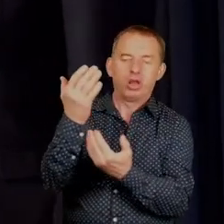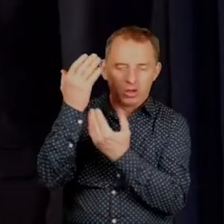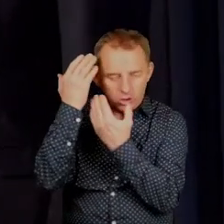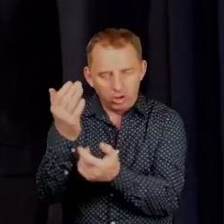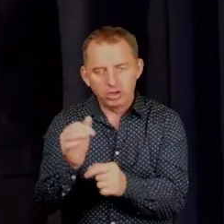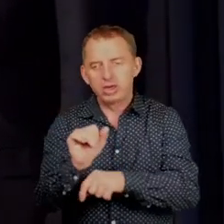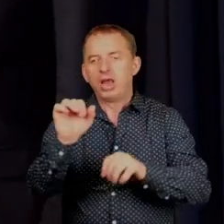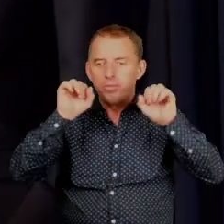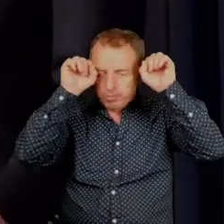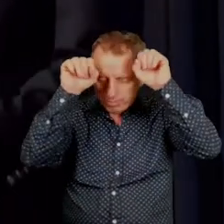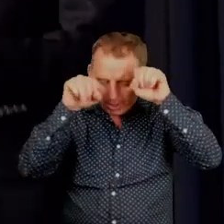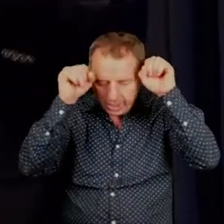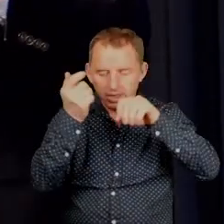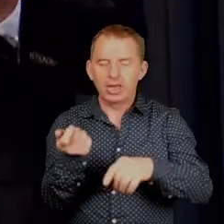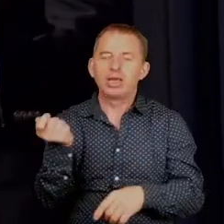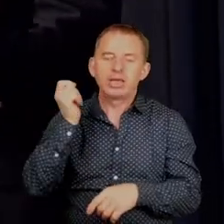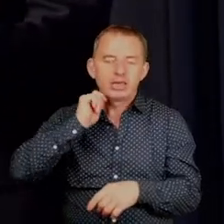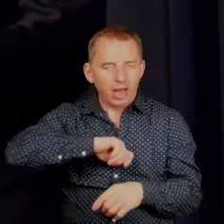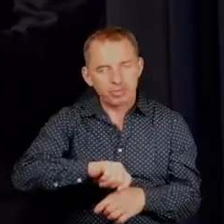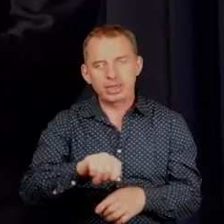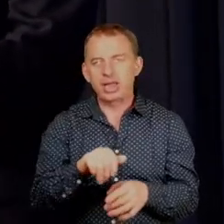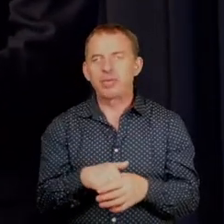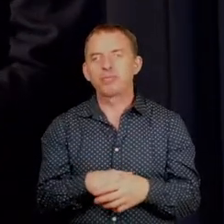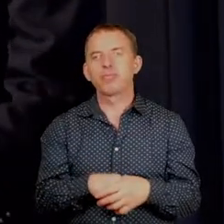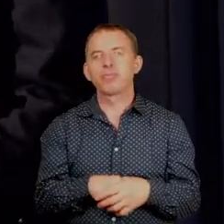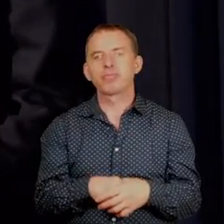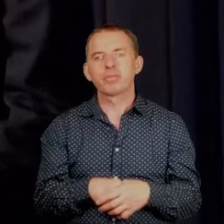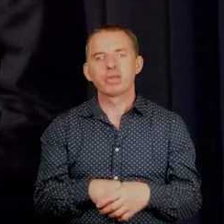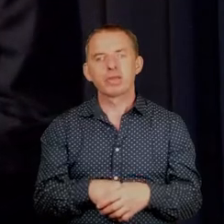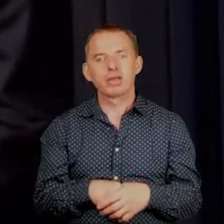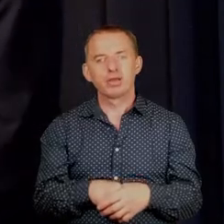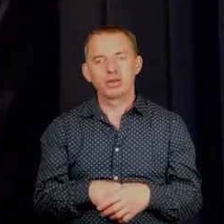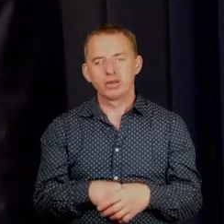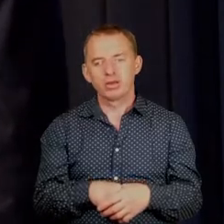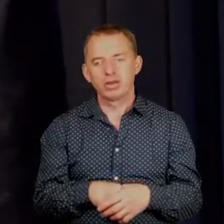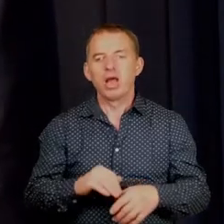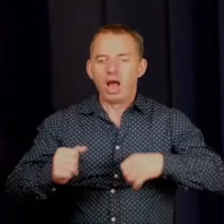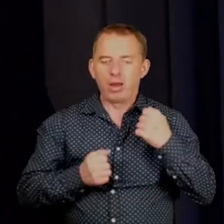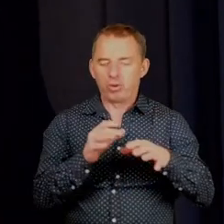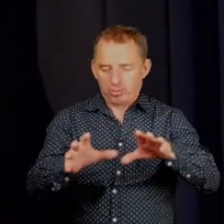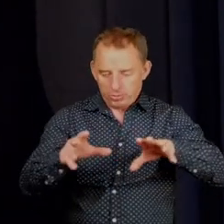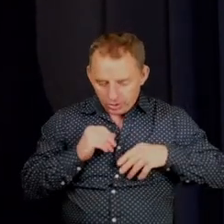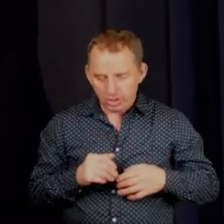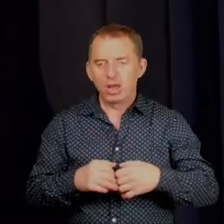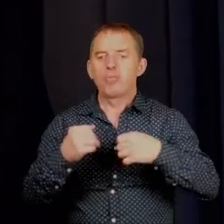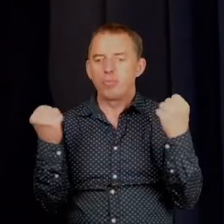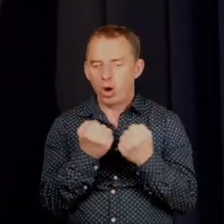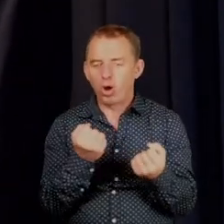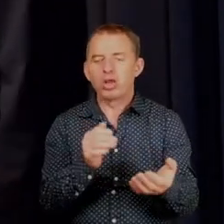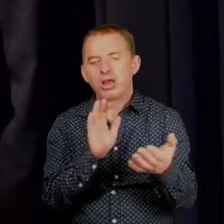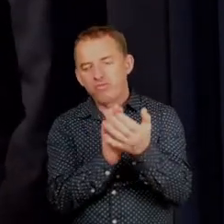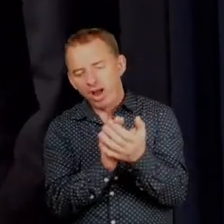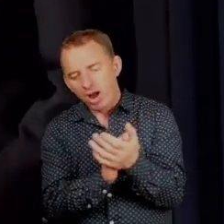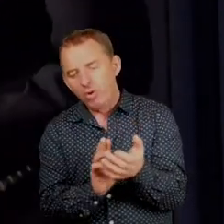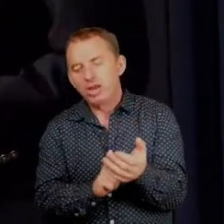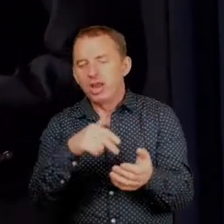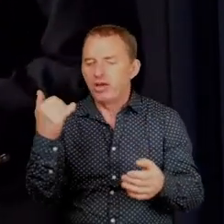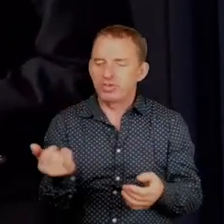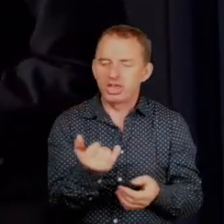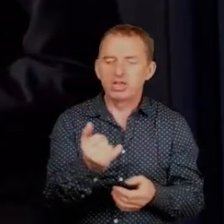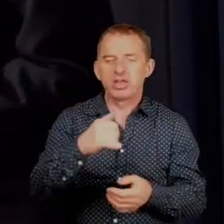jest baranek zabity. To receive power and glory and honor forever. Aby przyjąć moc i chwałę na wieki wieków. The